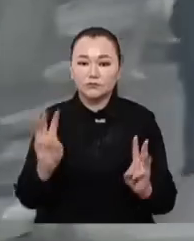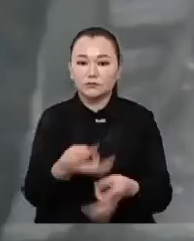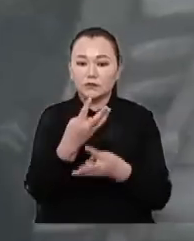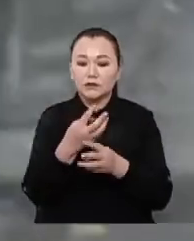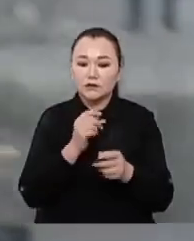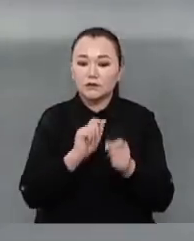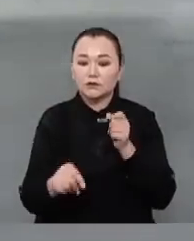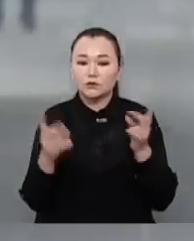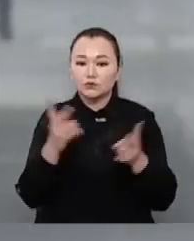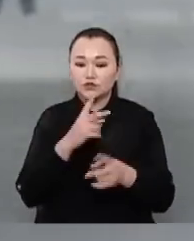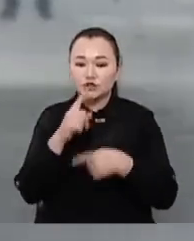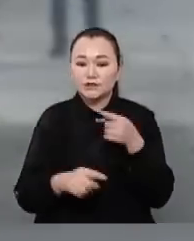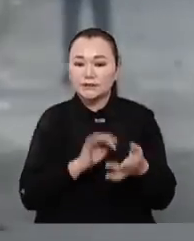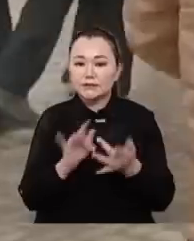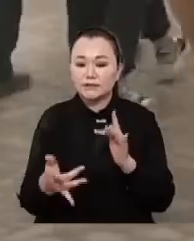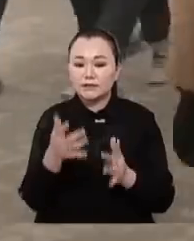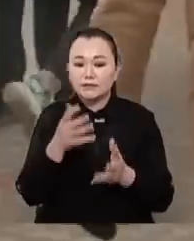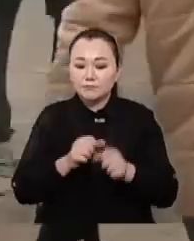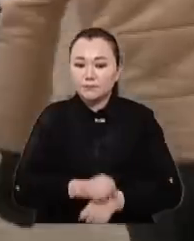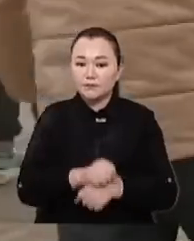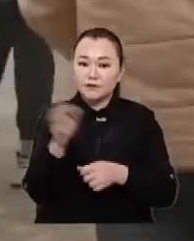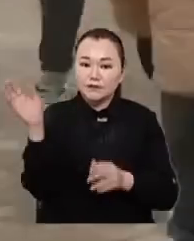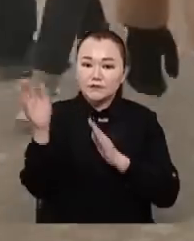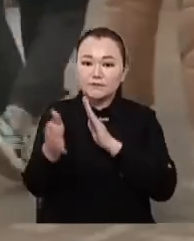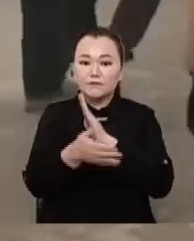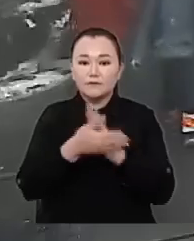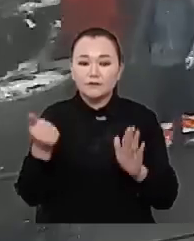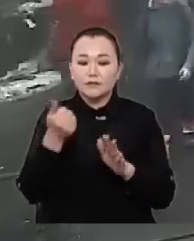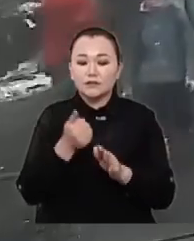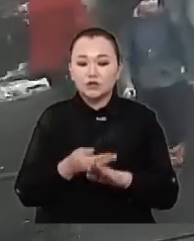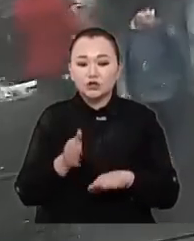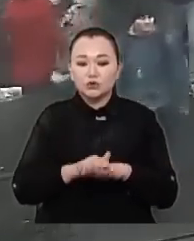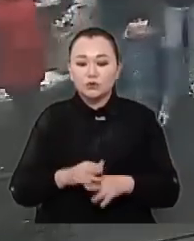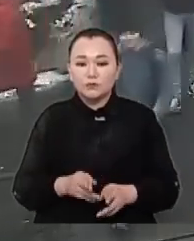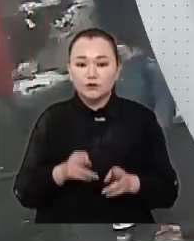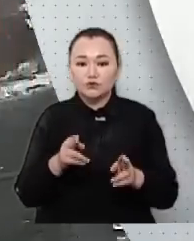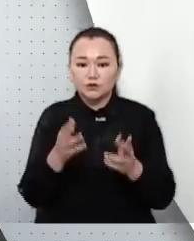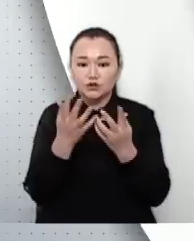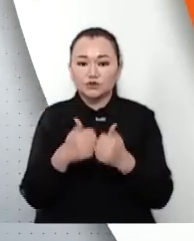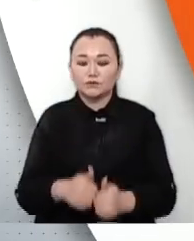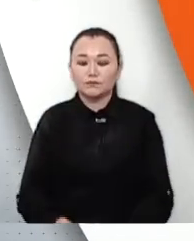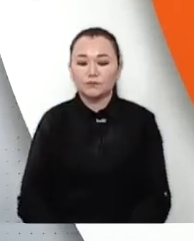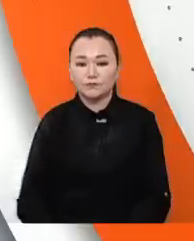кезде ғаламтор арқылы болсын, митингте болсын, тәртіпсіздік жасауға шақыру ауыр қылмыс болып саналама.